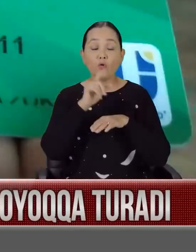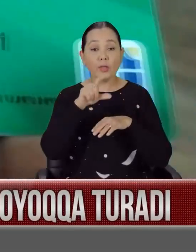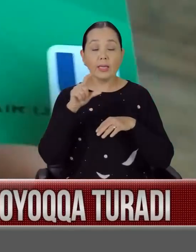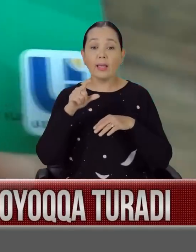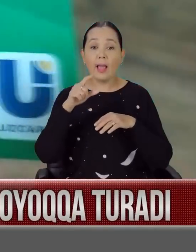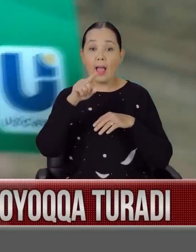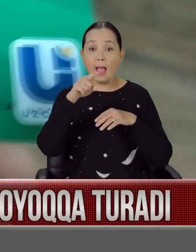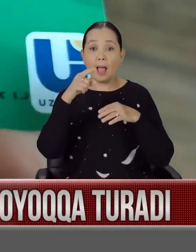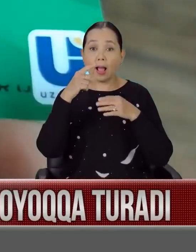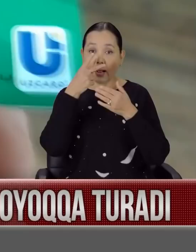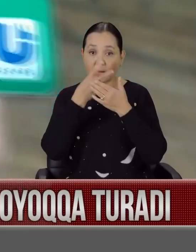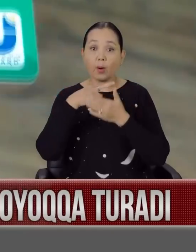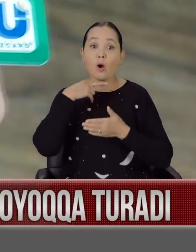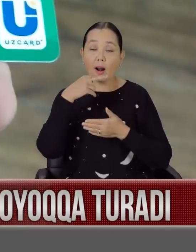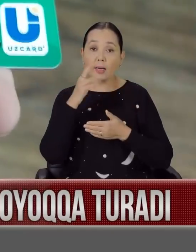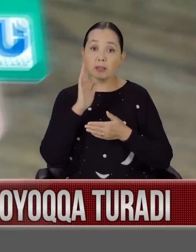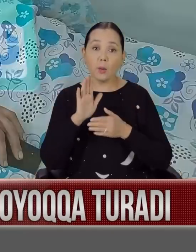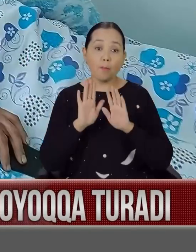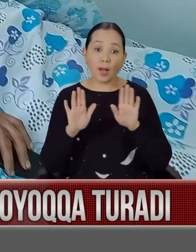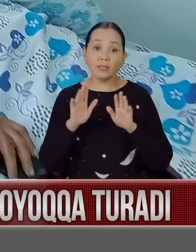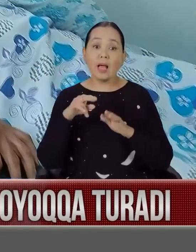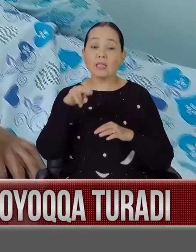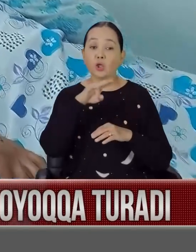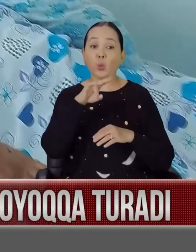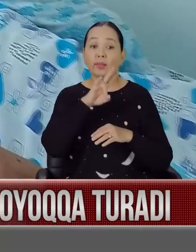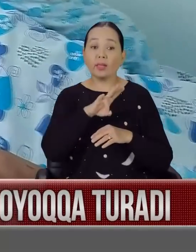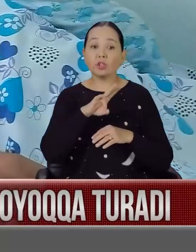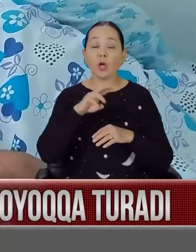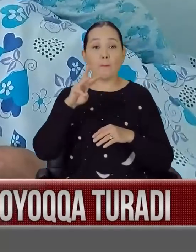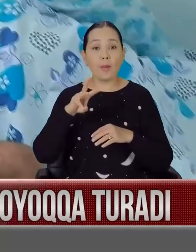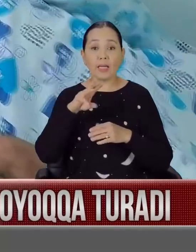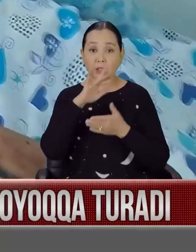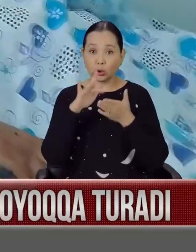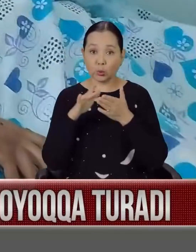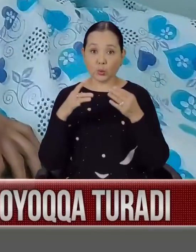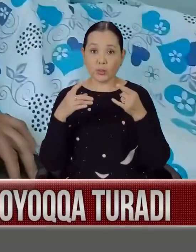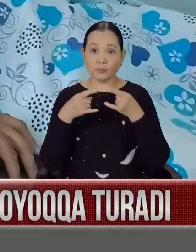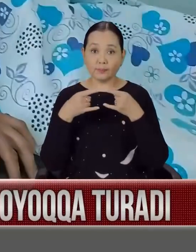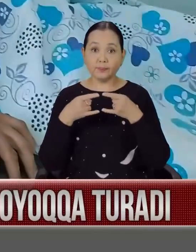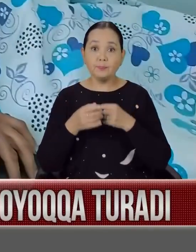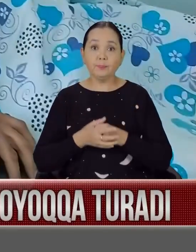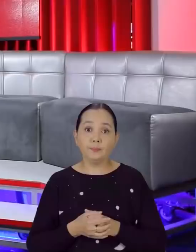saxovatpeshalar ekrandagi raqamlarga e'tibor qaratsalar bas. Dilfuza Najmiyeva, Markaziy studiya.